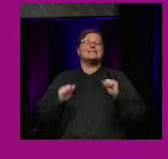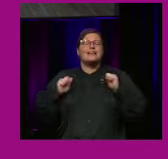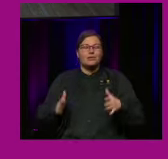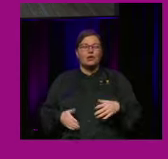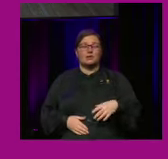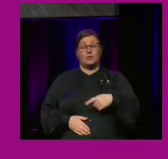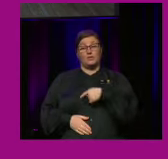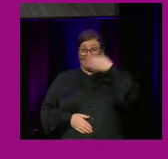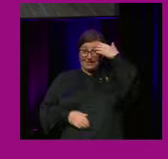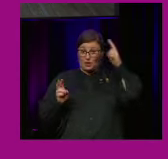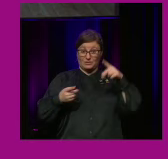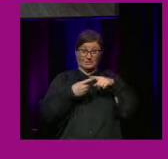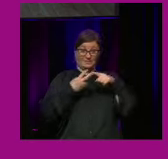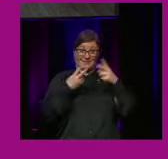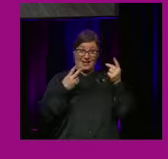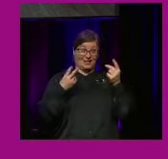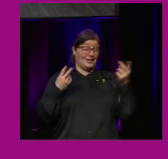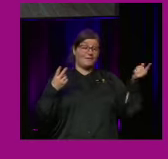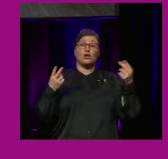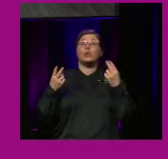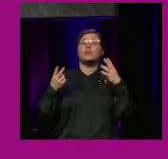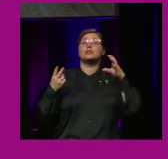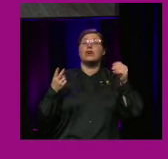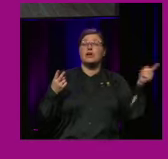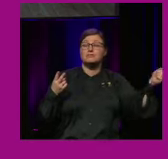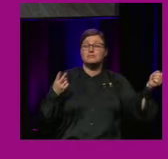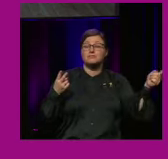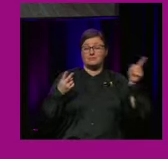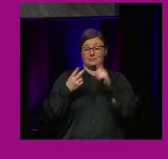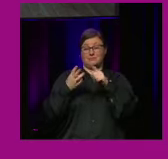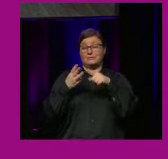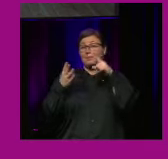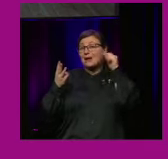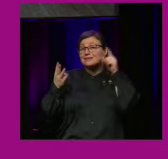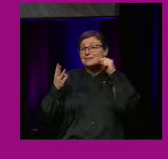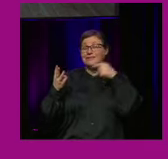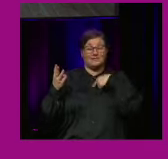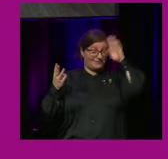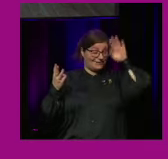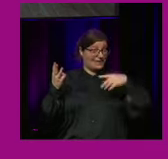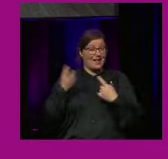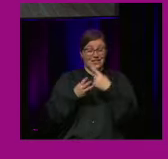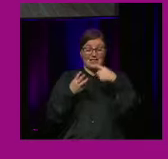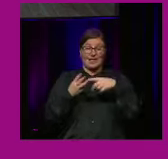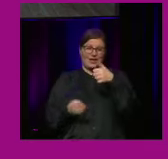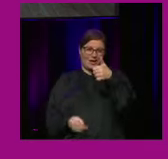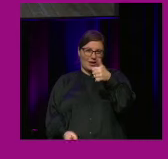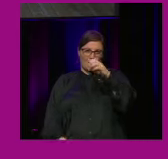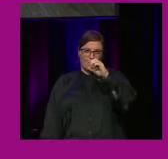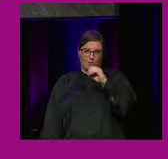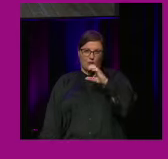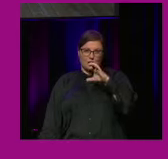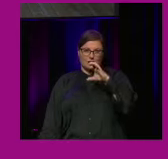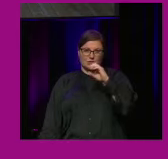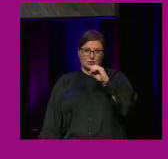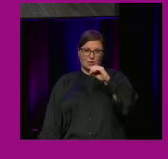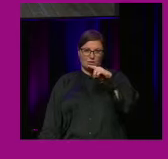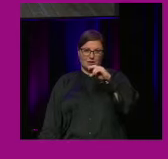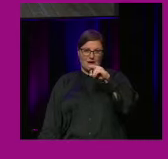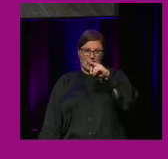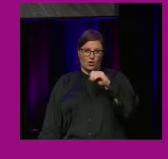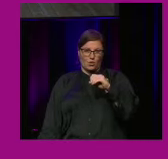har gått igenom. Vi vet vad som händer i Brasilien under Bolsonaro. Ni har också